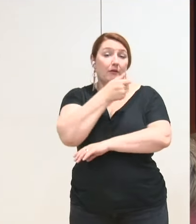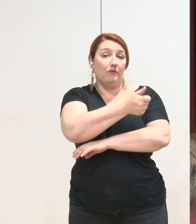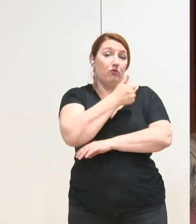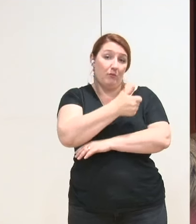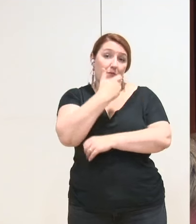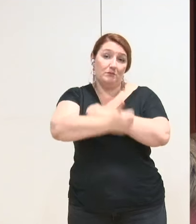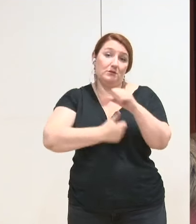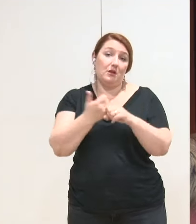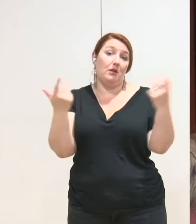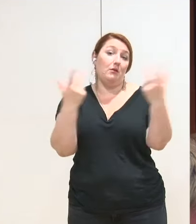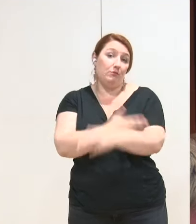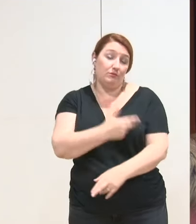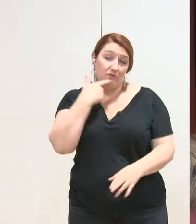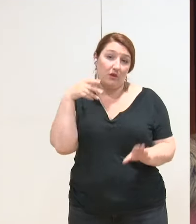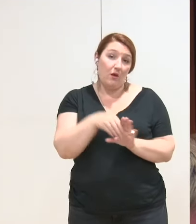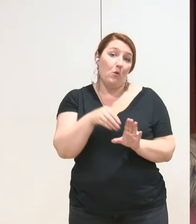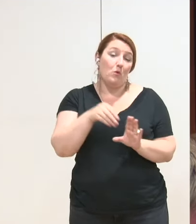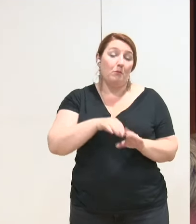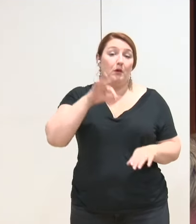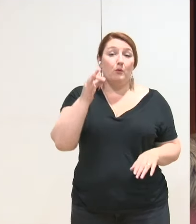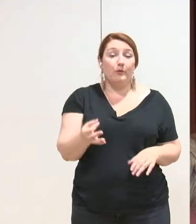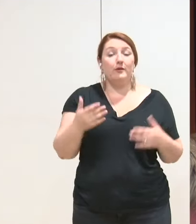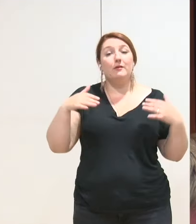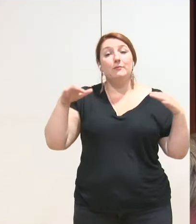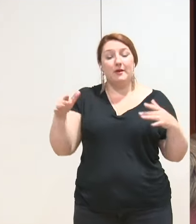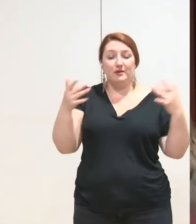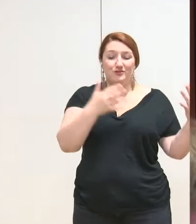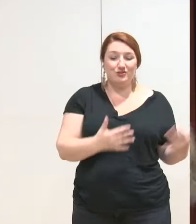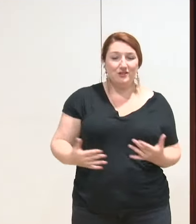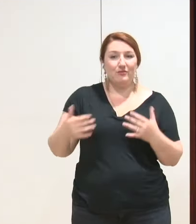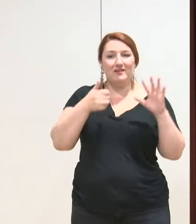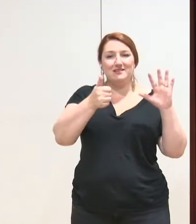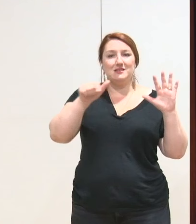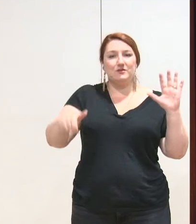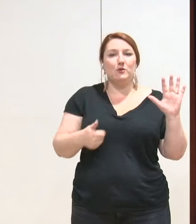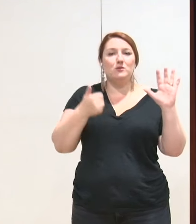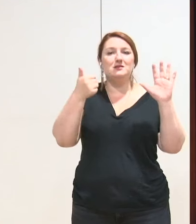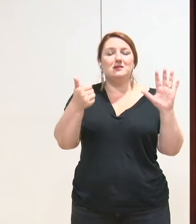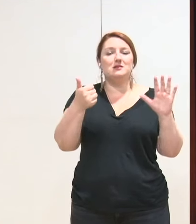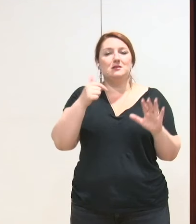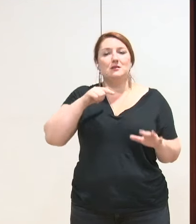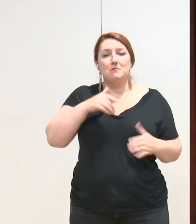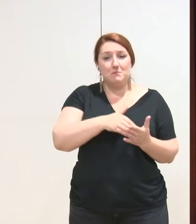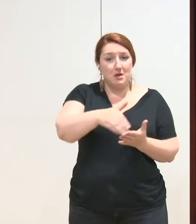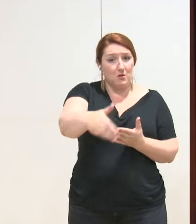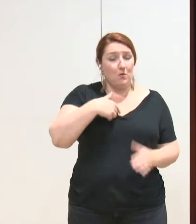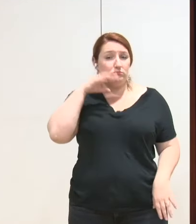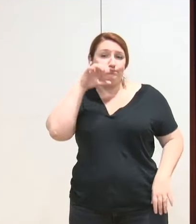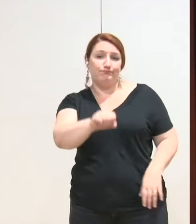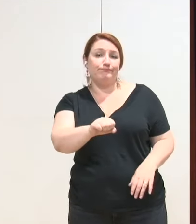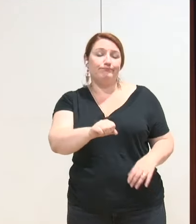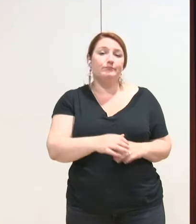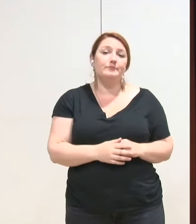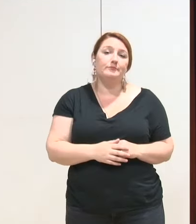cette année or la progression de ce chiffre là des 600ons 6 que nous constatons se fait